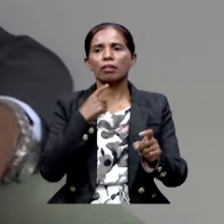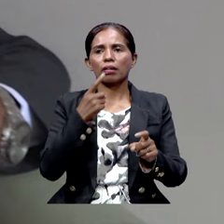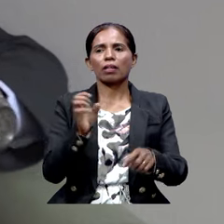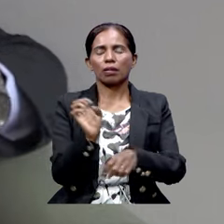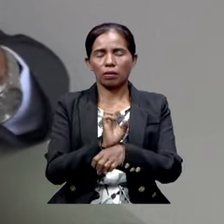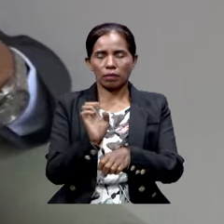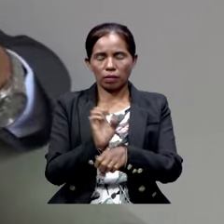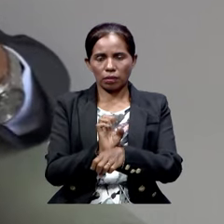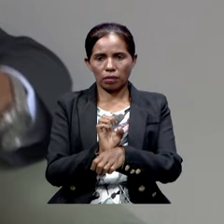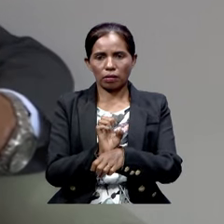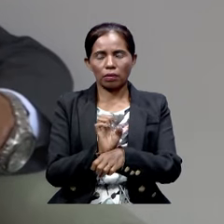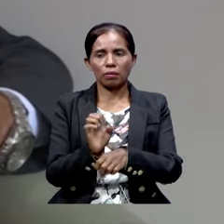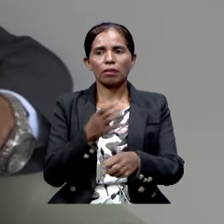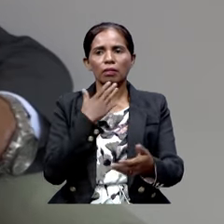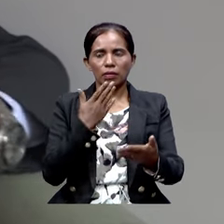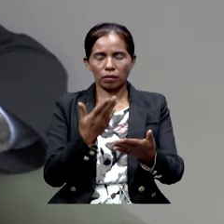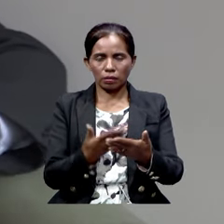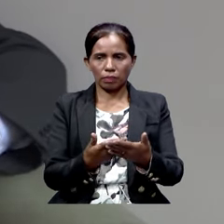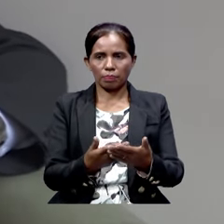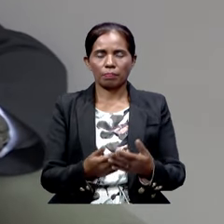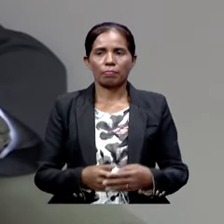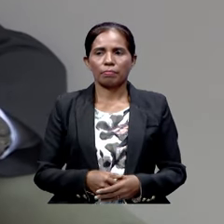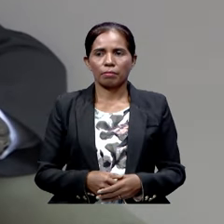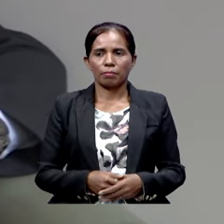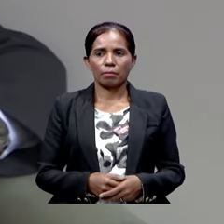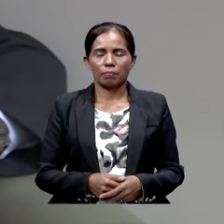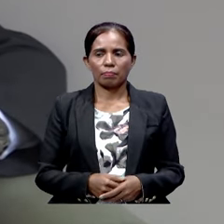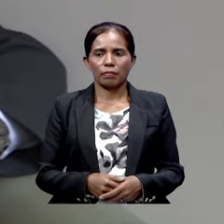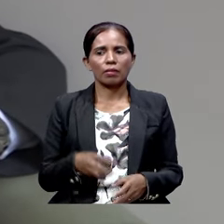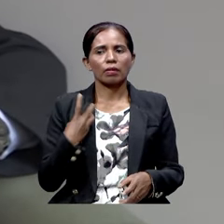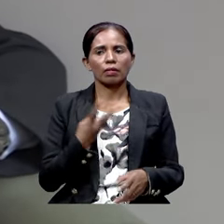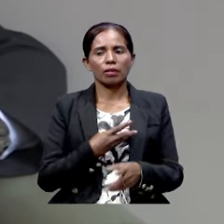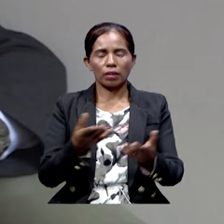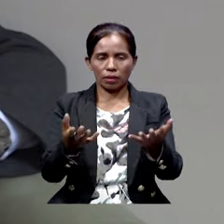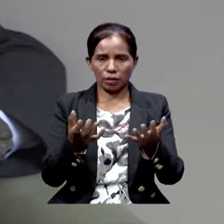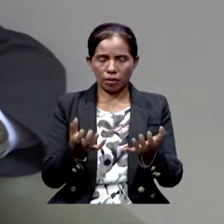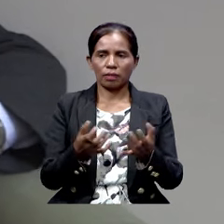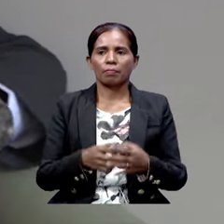sai panglima nebe ita karak